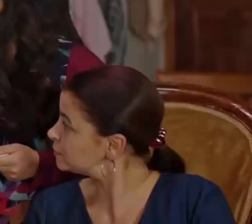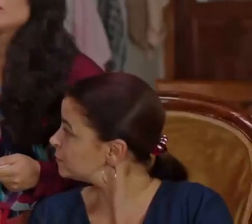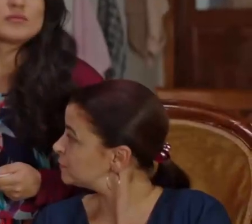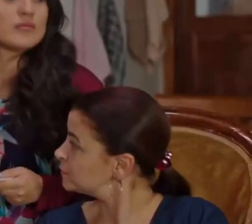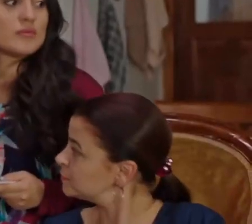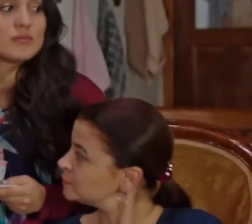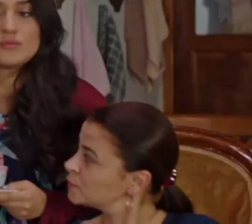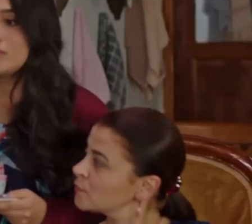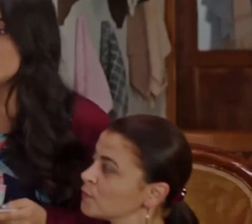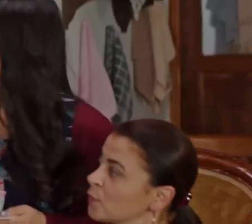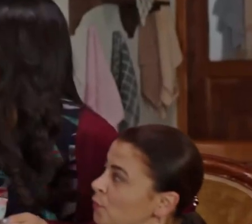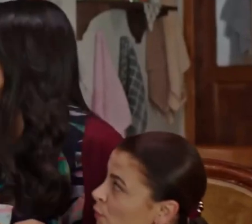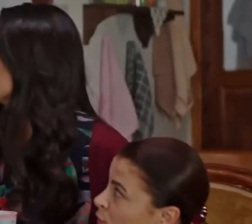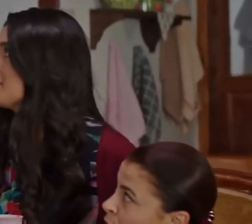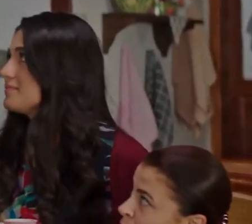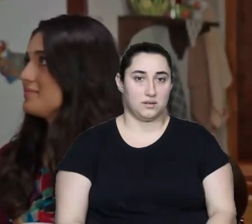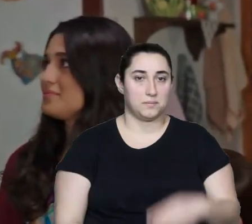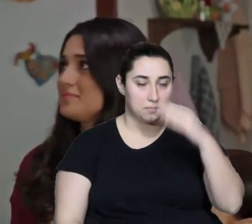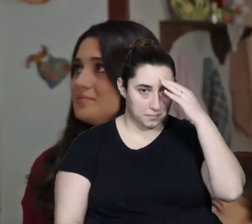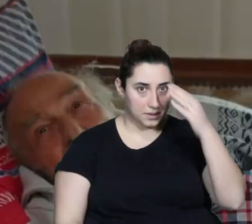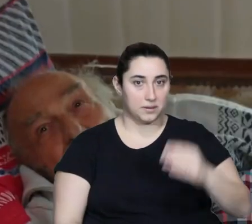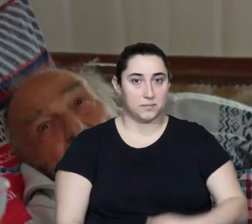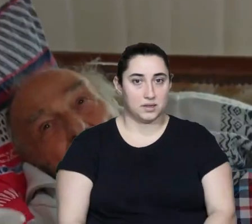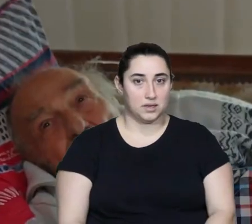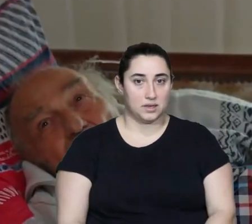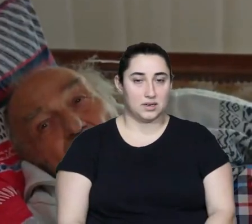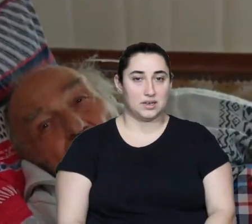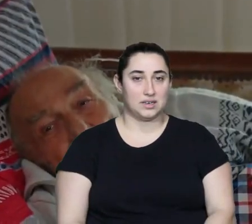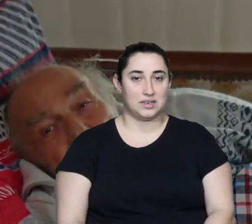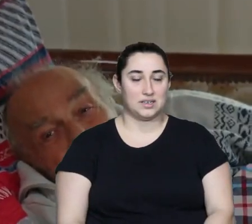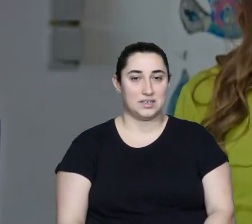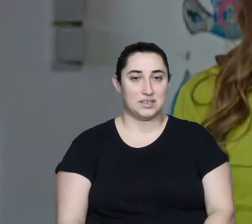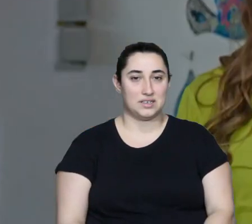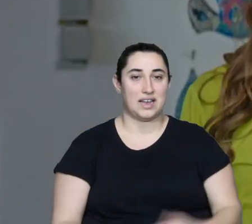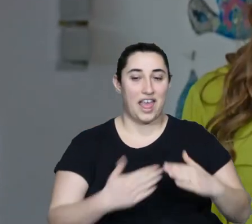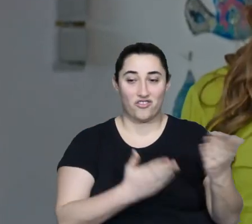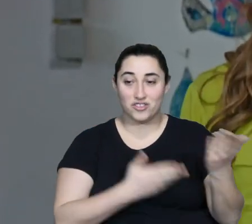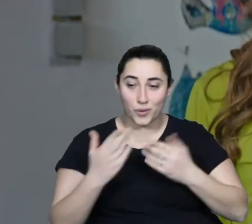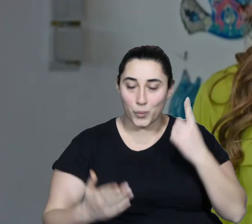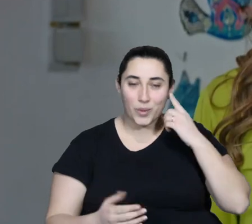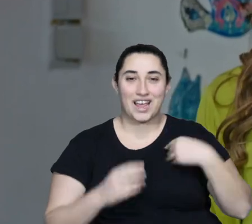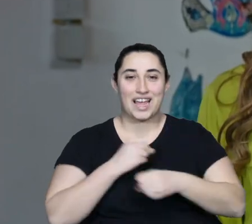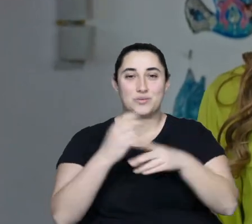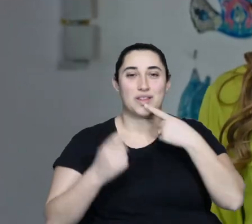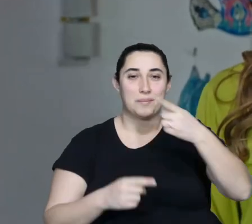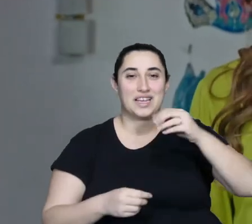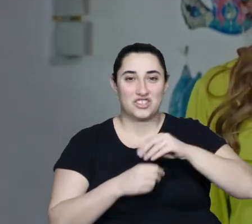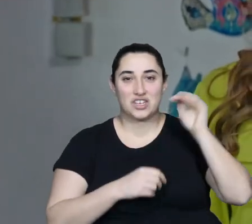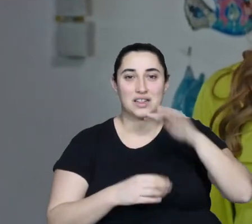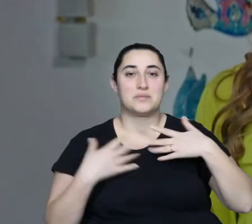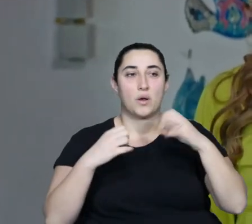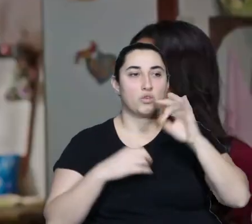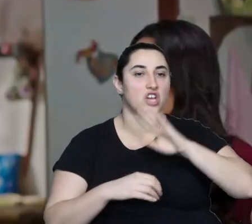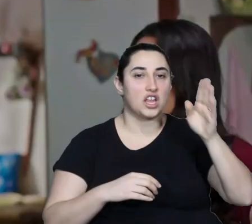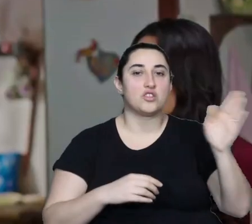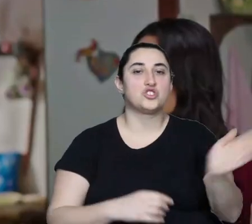Burcu kalktı kapıya. Alev geldi. Merhabalar. Eve çıkardıklarını duyunca bir geçmiş olsuna geleyim istedim. Sağlık ocağına